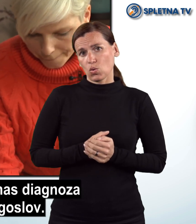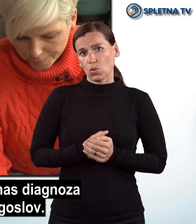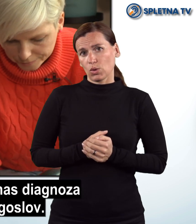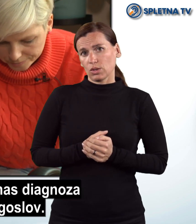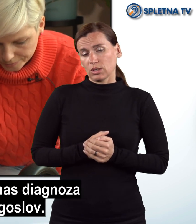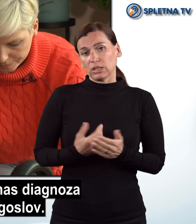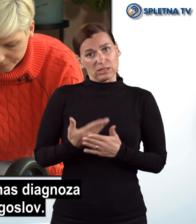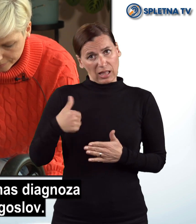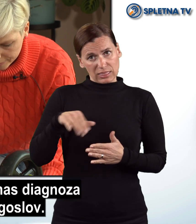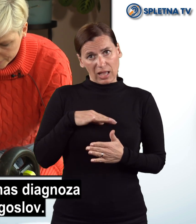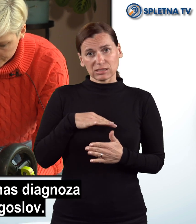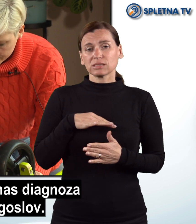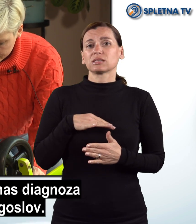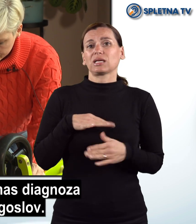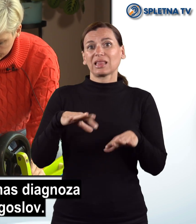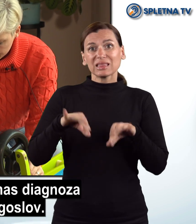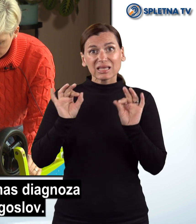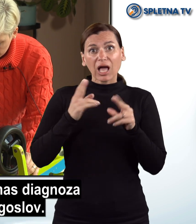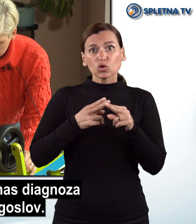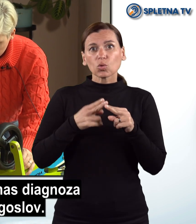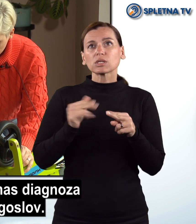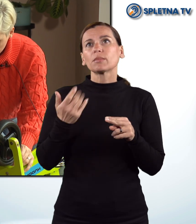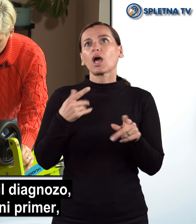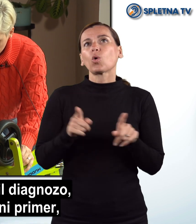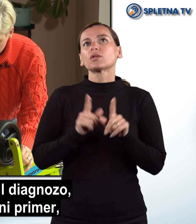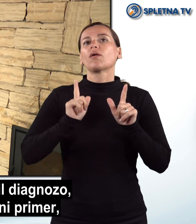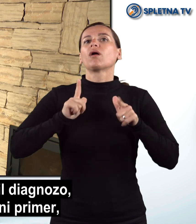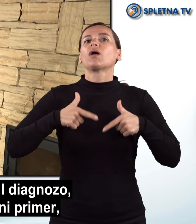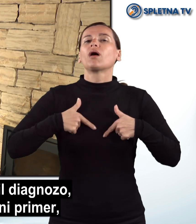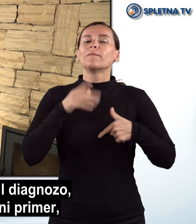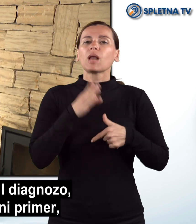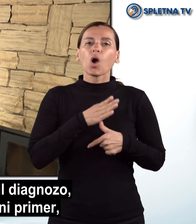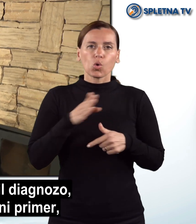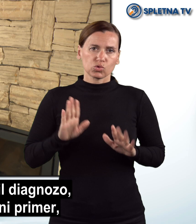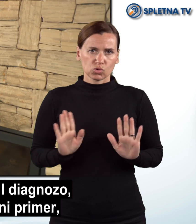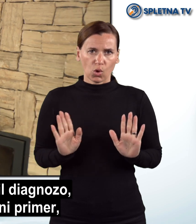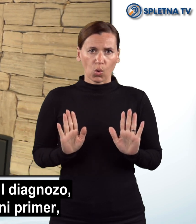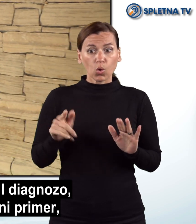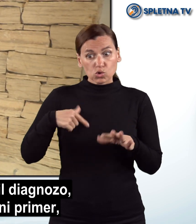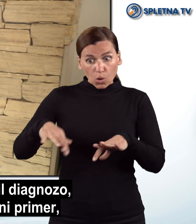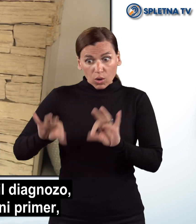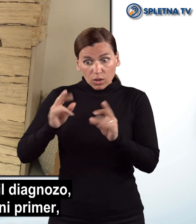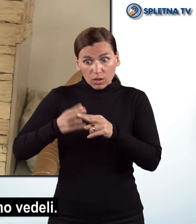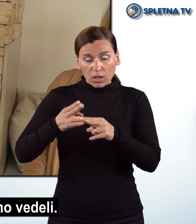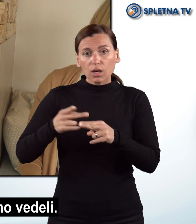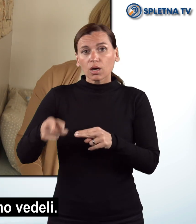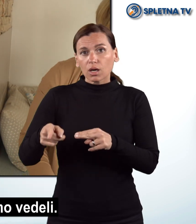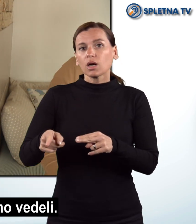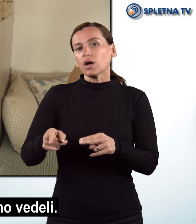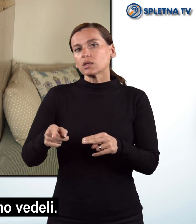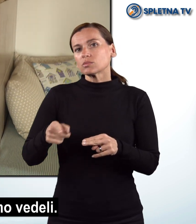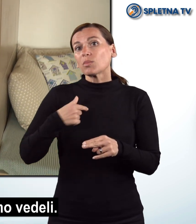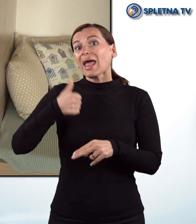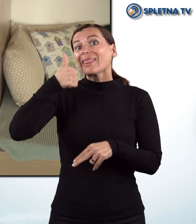Tako da za nas diagnoza je bila v resnici blagoslov. Ko je bil Urban diagnosticiran, smo bili mi edini primer, za katerega